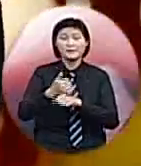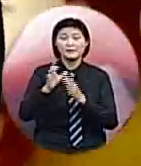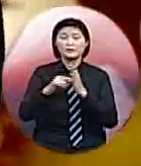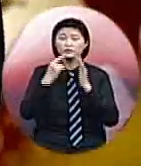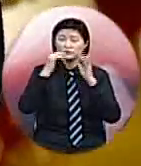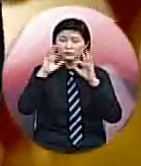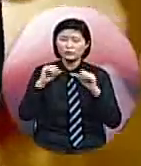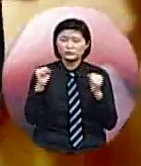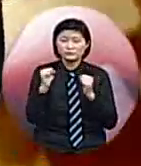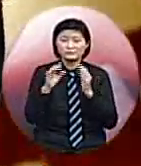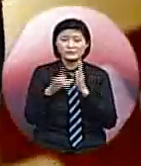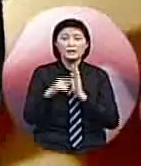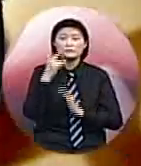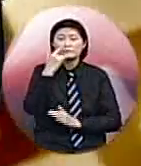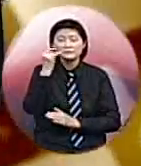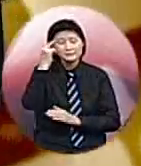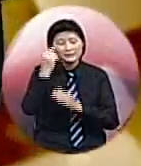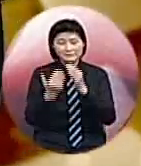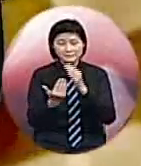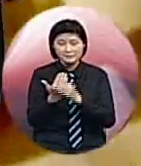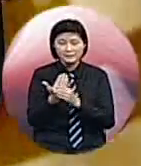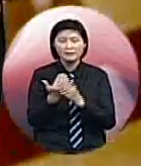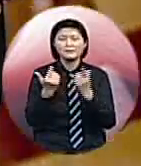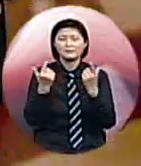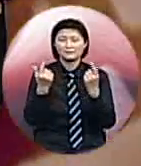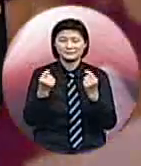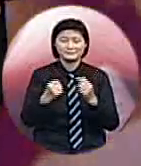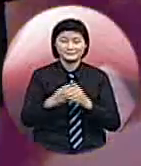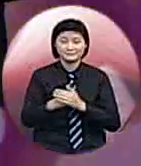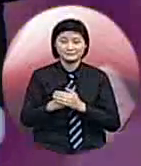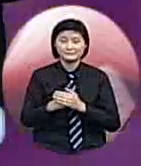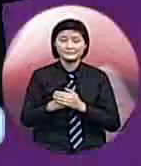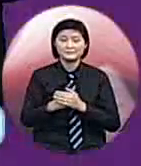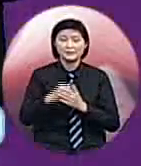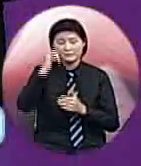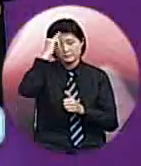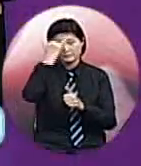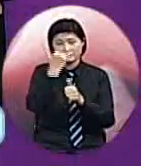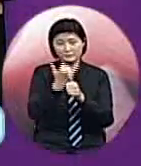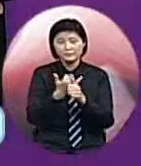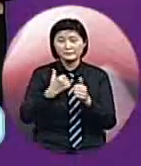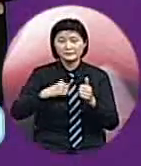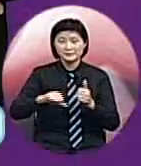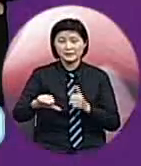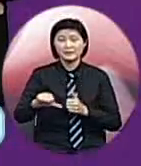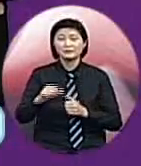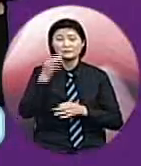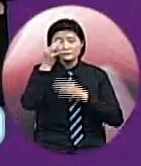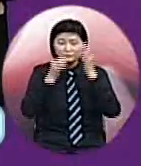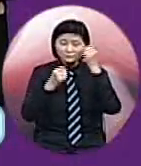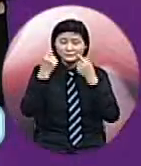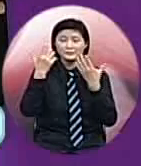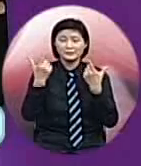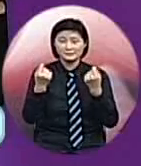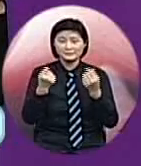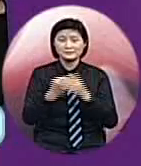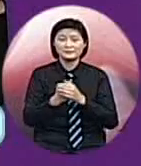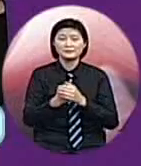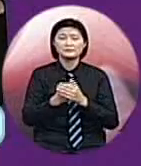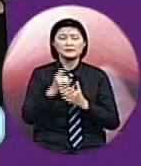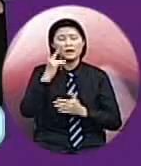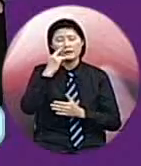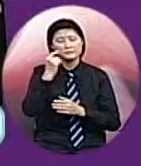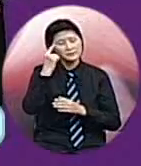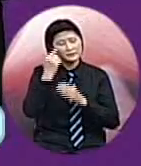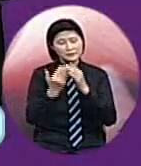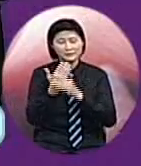때 그 부모님 생각이 많이 나는가 봐요. 불효자는 옵니다. 아까 내가 이 그 노래 듣고 지금까지 네. 저 우리 아버님 생각이